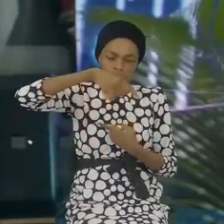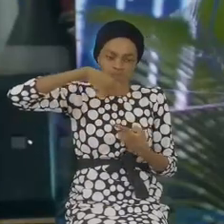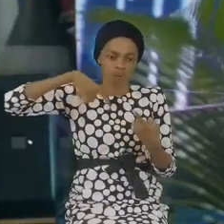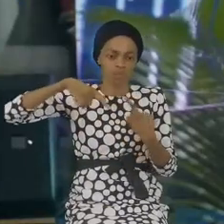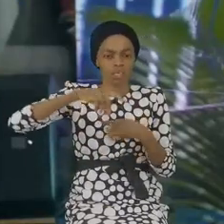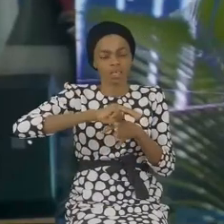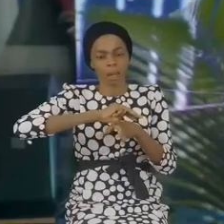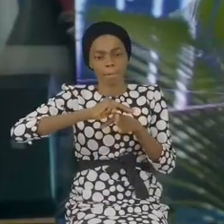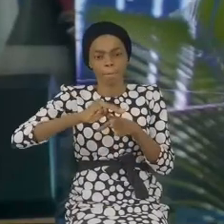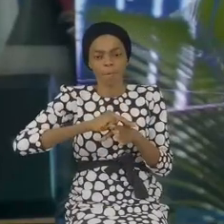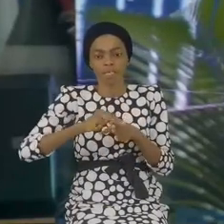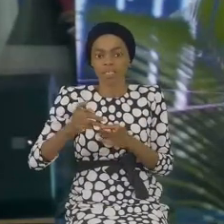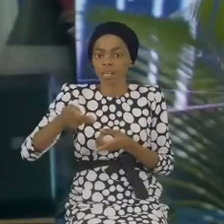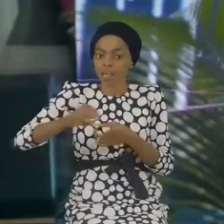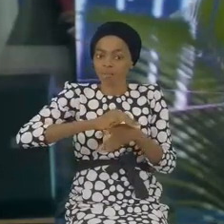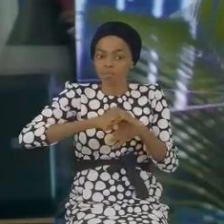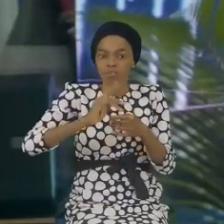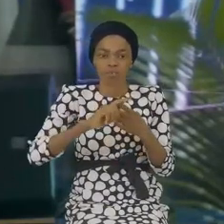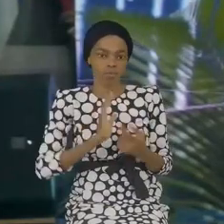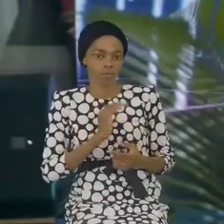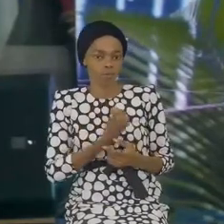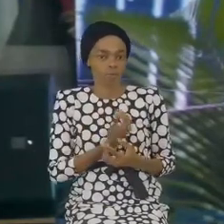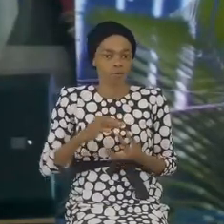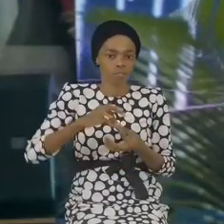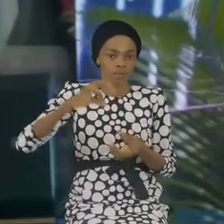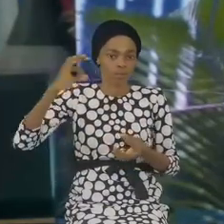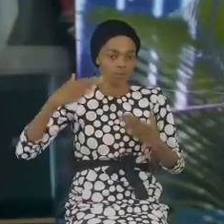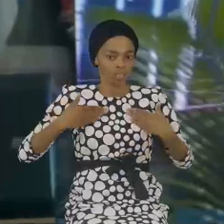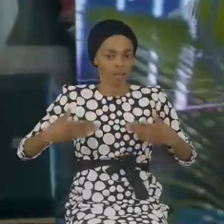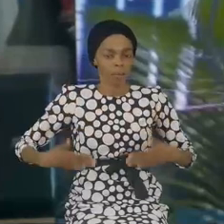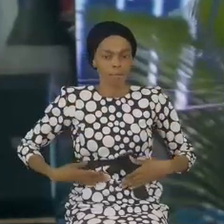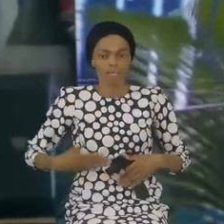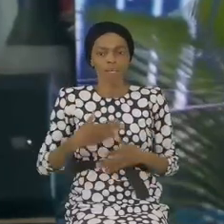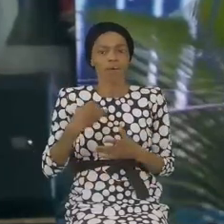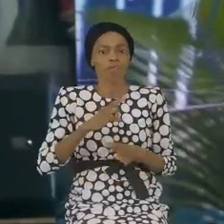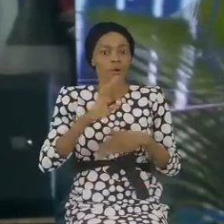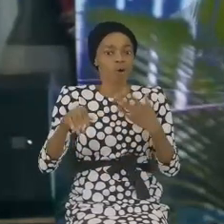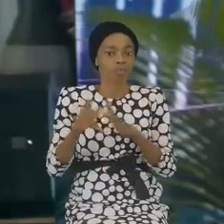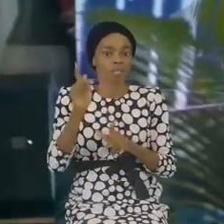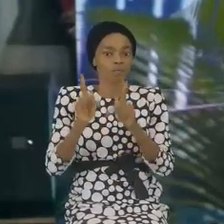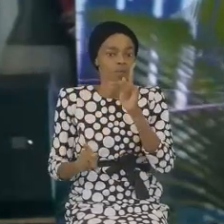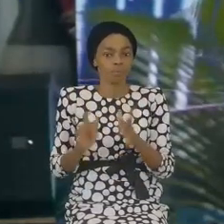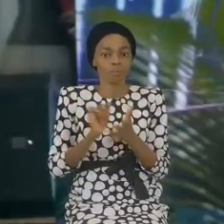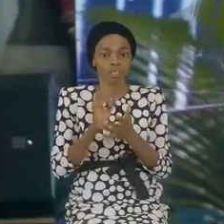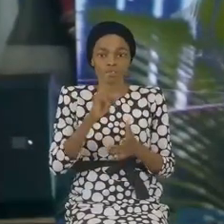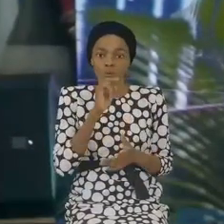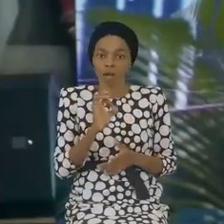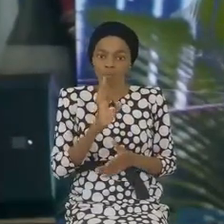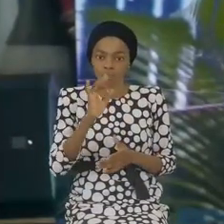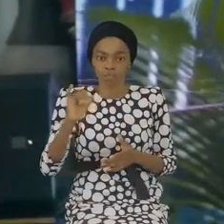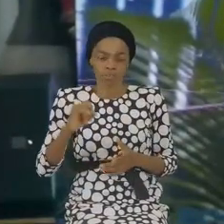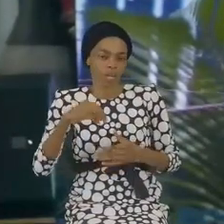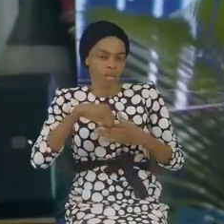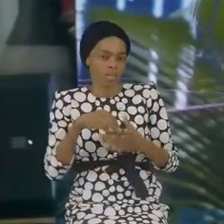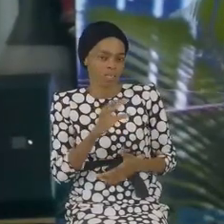un ministère complet, un ministère pour l'âme, l'esprit, le corps, pour de tous les membres, le caractère et